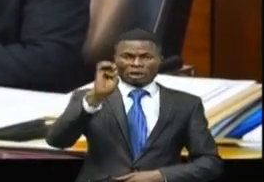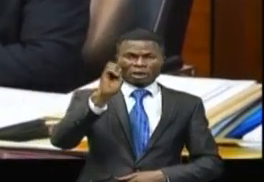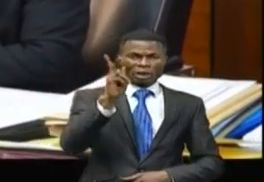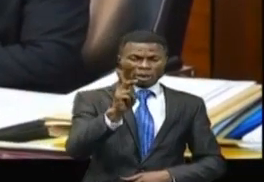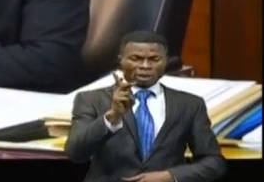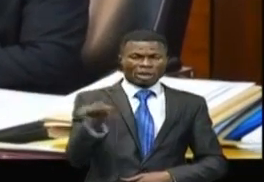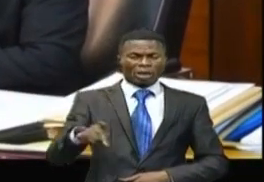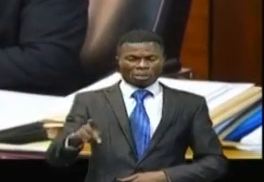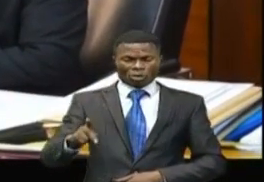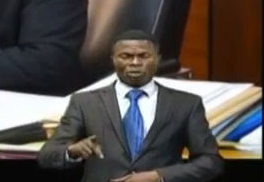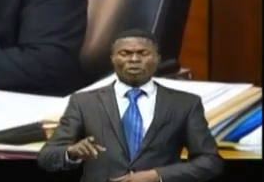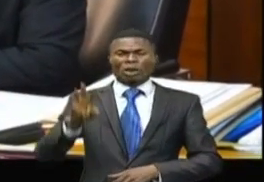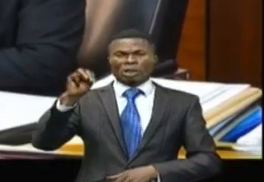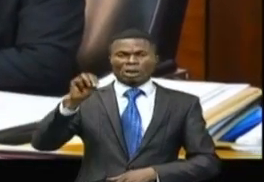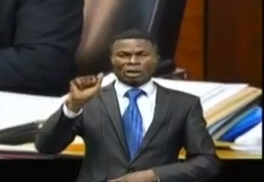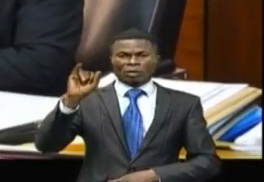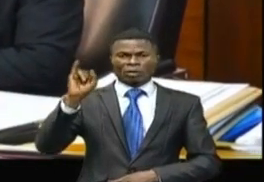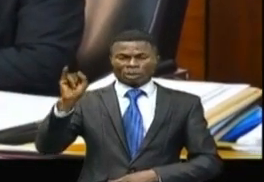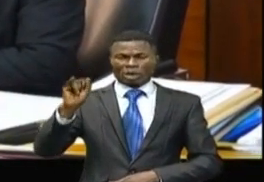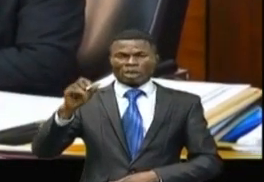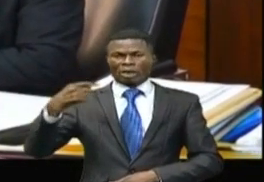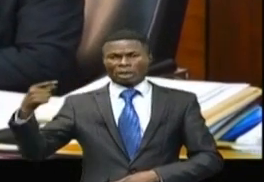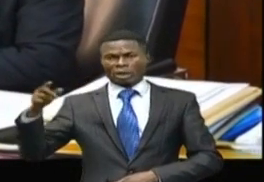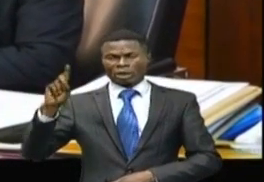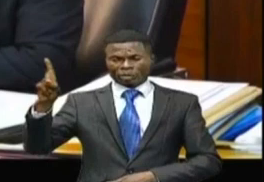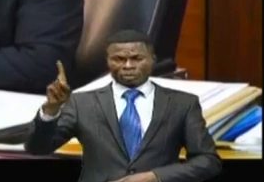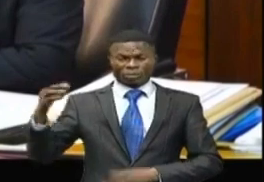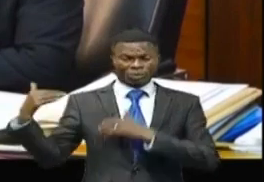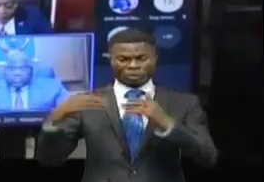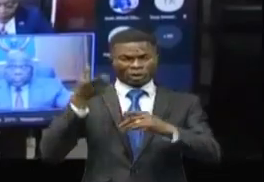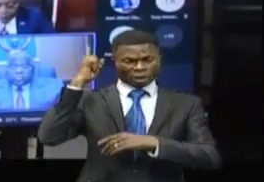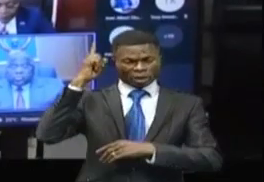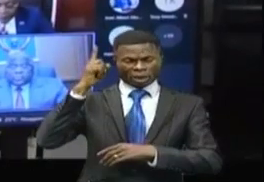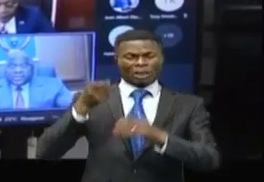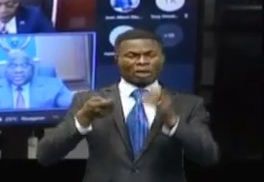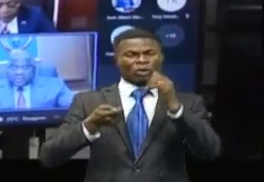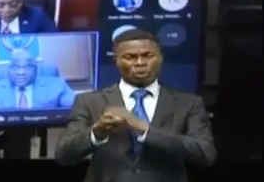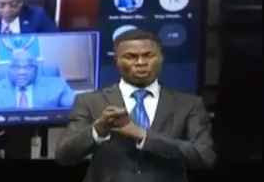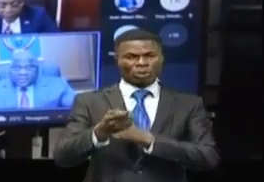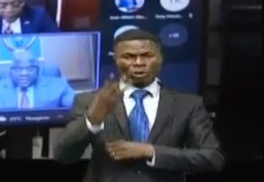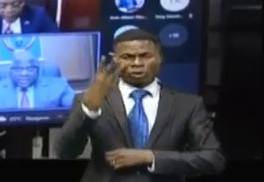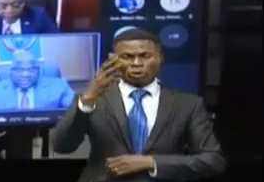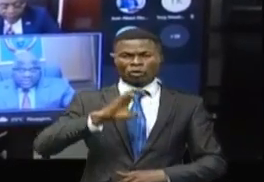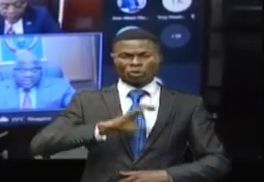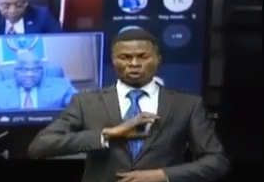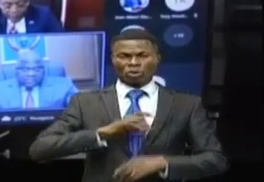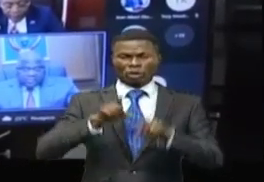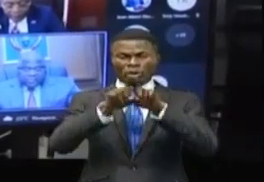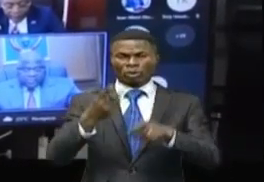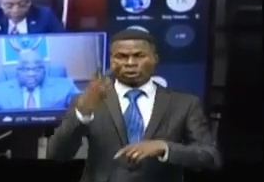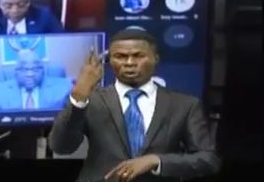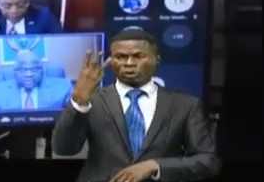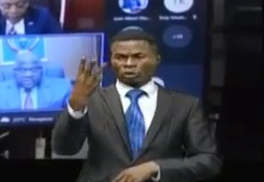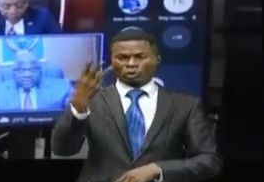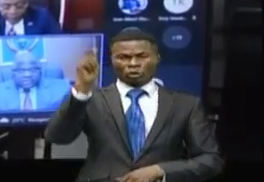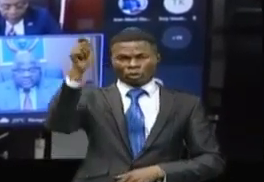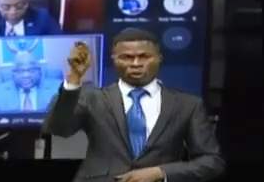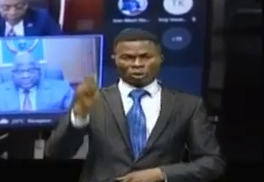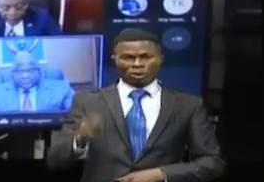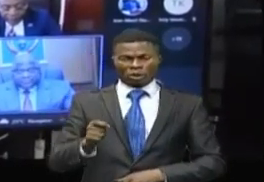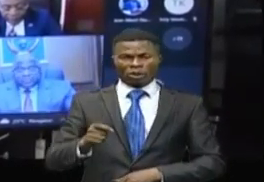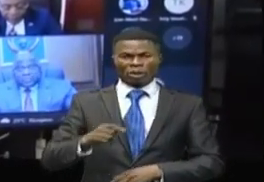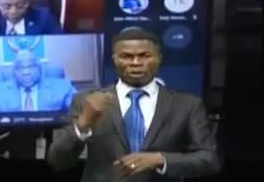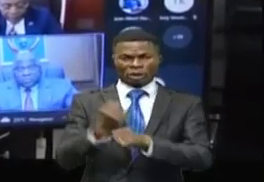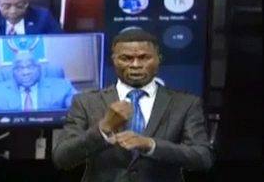nommé dans les derniers affrontements ont entraîné la mort de trois policiers et trois militaires les services de sécurité